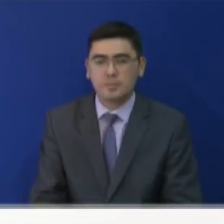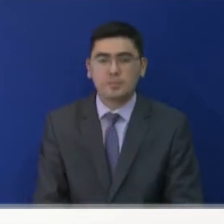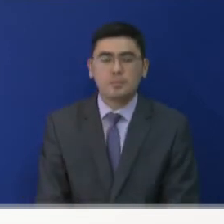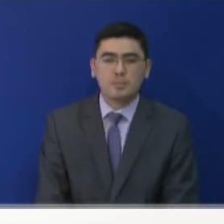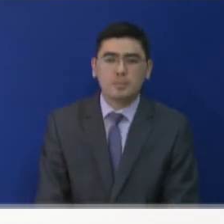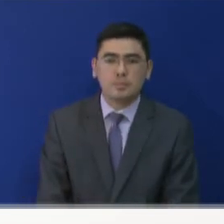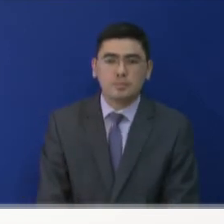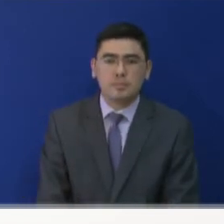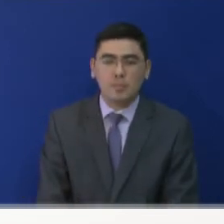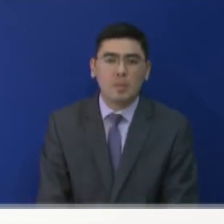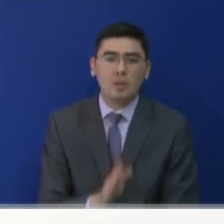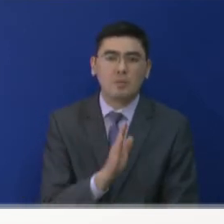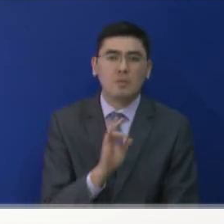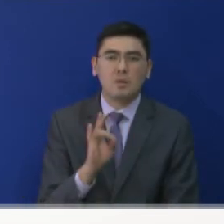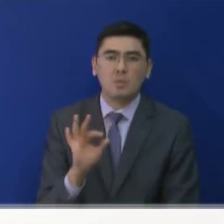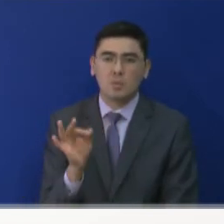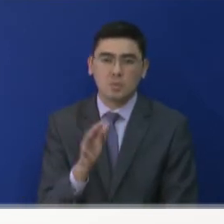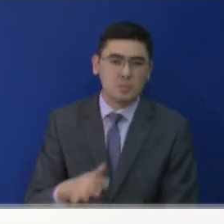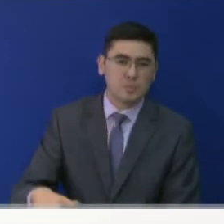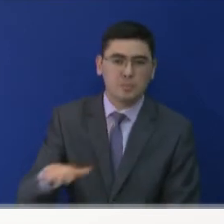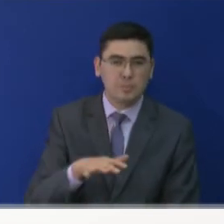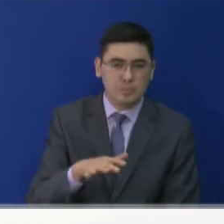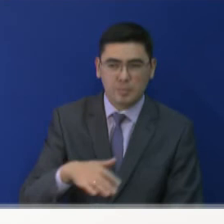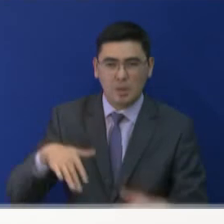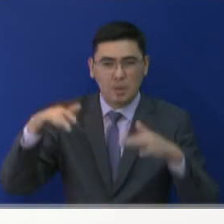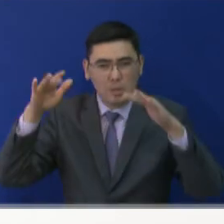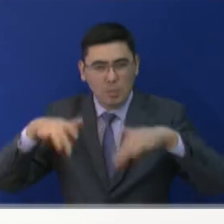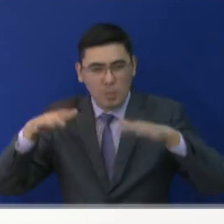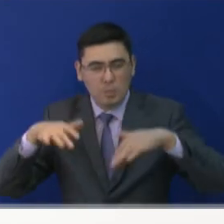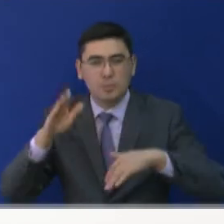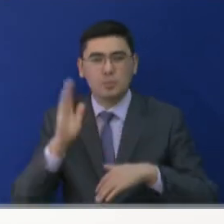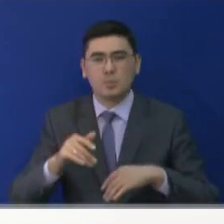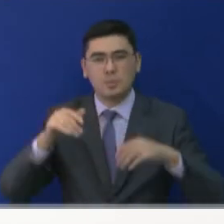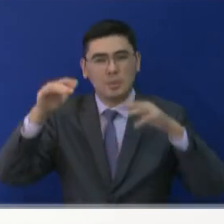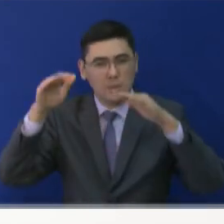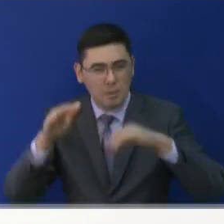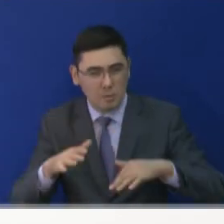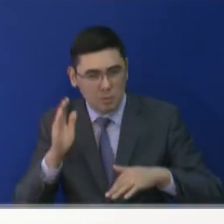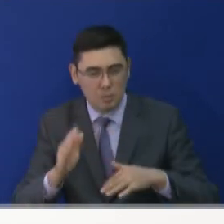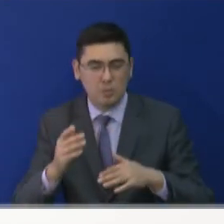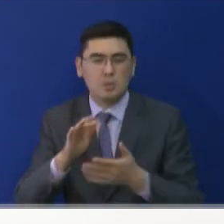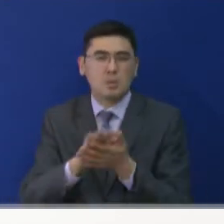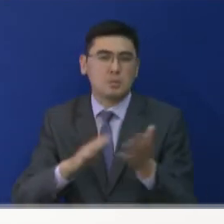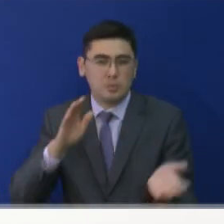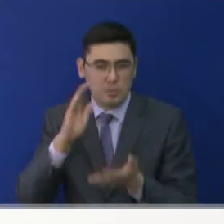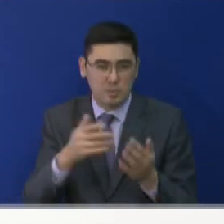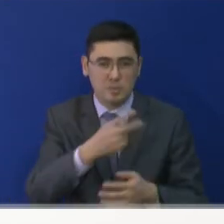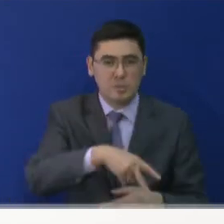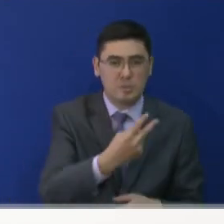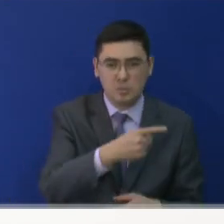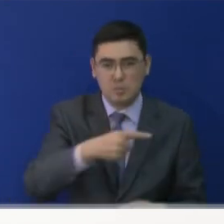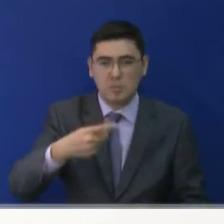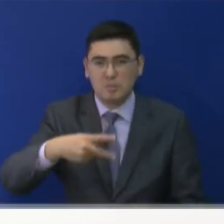Және соңғы ақпарат, Шығыс Қазақстан облысында жаңбыр жауып, арты қарға ұласады. Қазгидромет ақпаратына сүйенсек, қазанның 22-сі мен